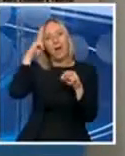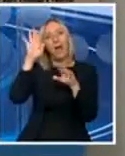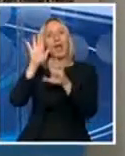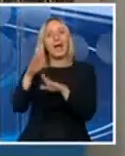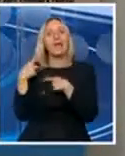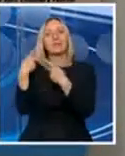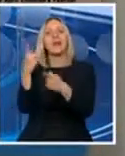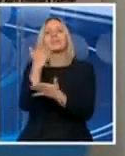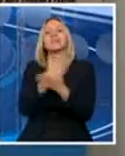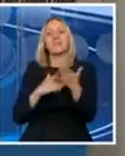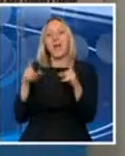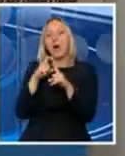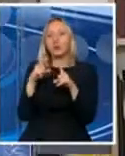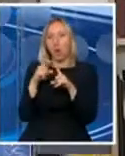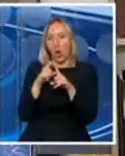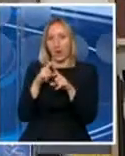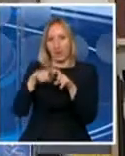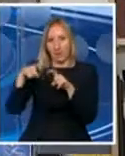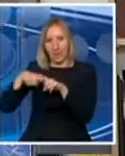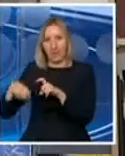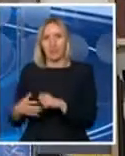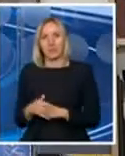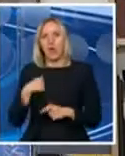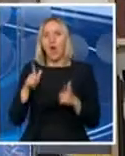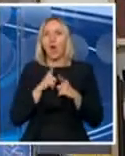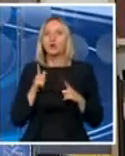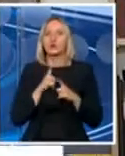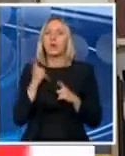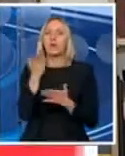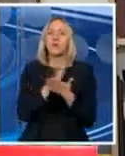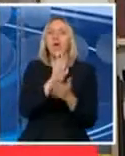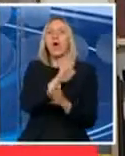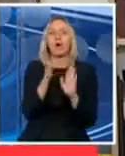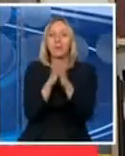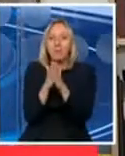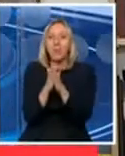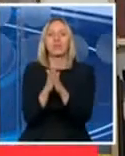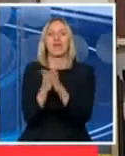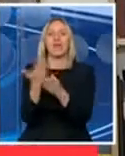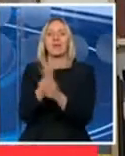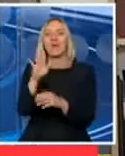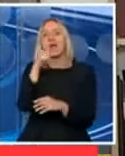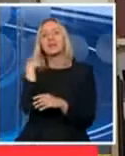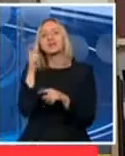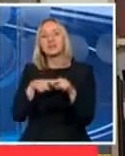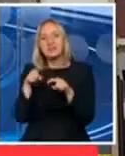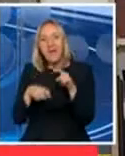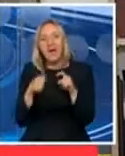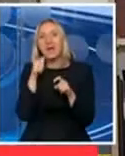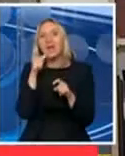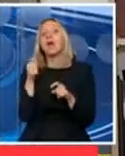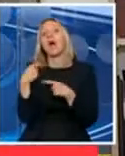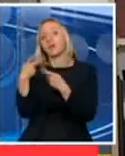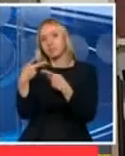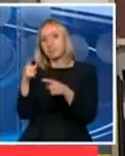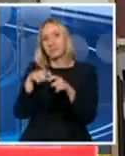pristigao samo deo Donkine ostavštine. Mi očekujemo da će doći još deo biblioteke, arhive, još njenih ličnih stvari i kako stvari budu